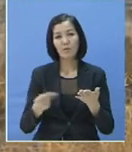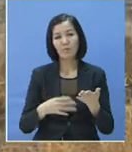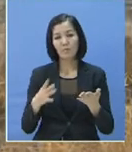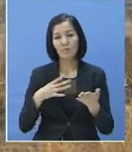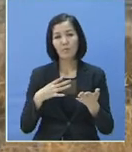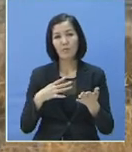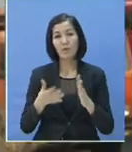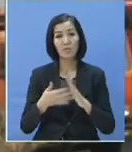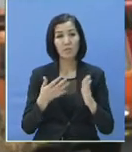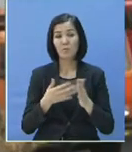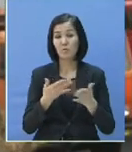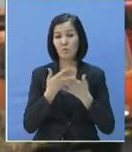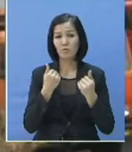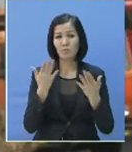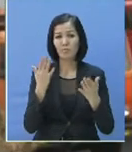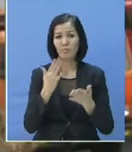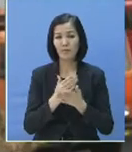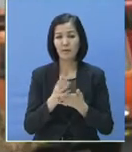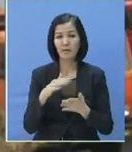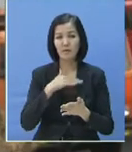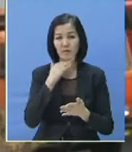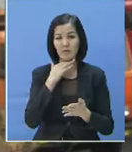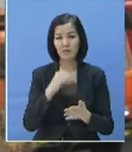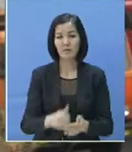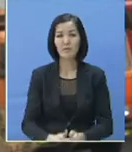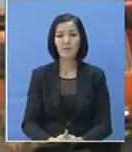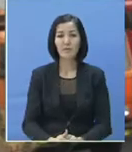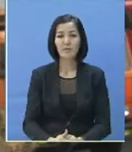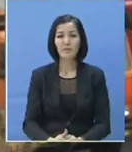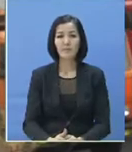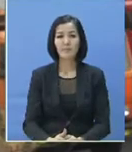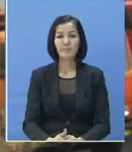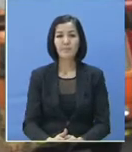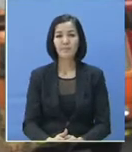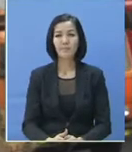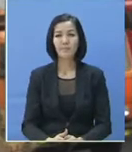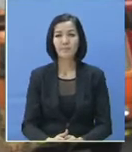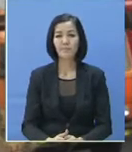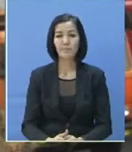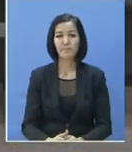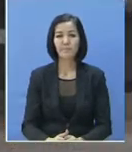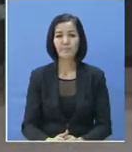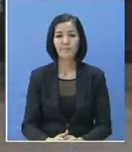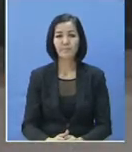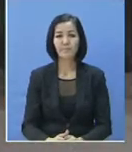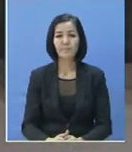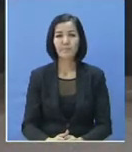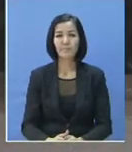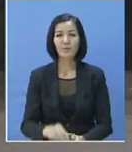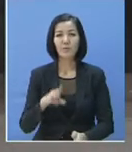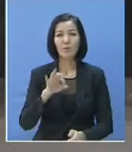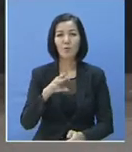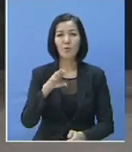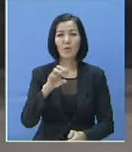болатын. Тапшылық жоқ, байқалмайды, өздеріңіз көріп тұрғандай. Жеті тұйықтарда көмір уақытысымен келіп отыр. Тек мына Өтеген